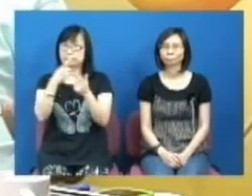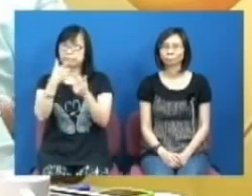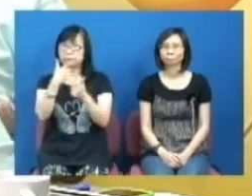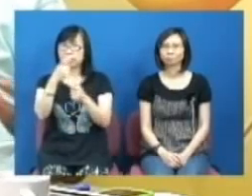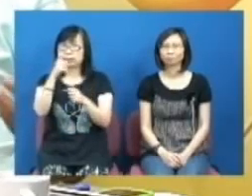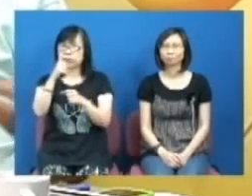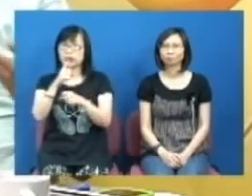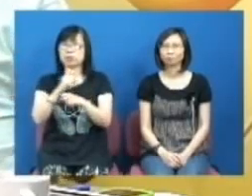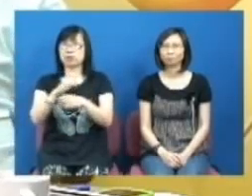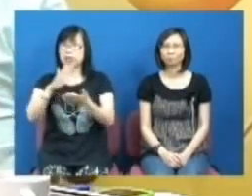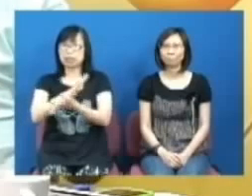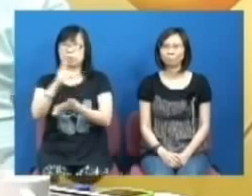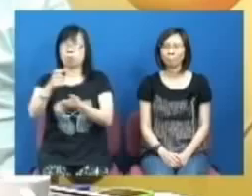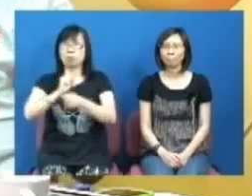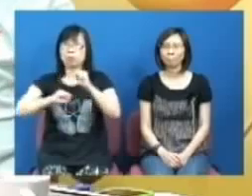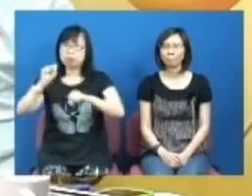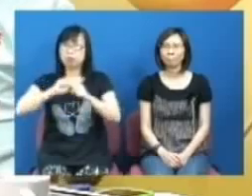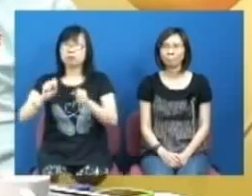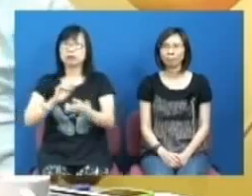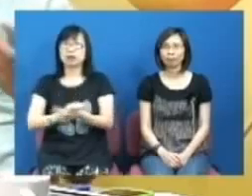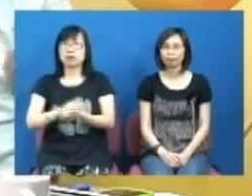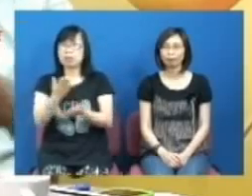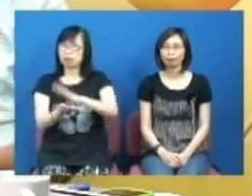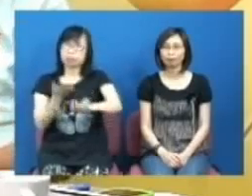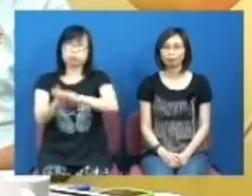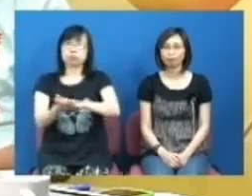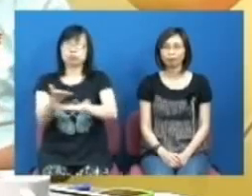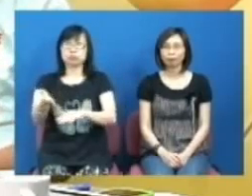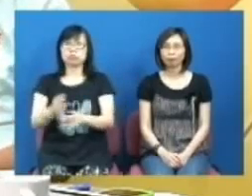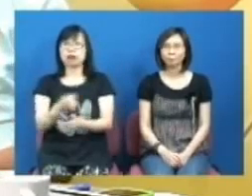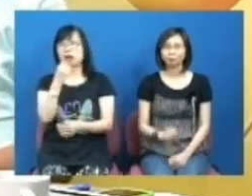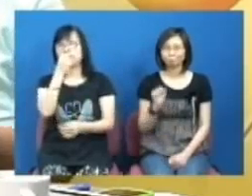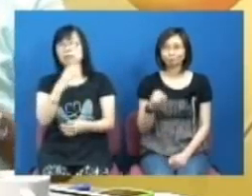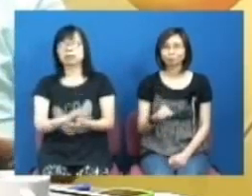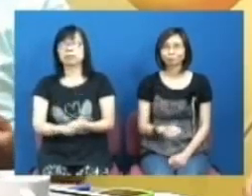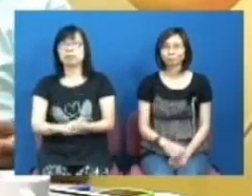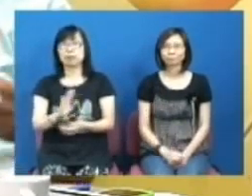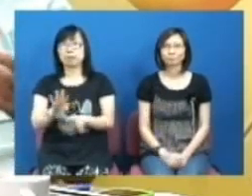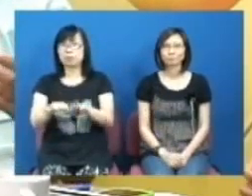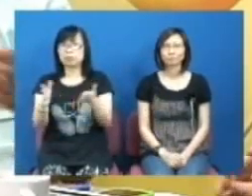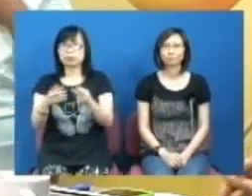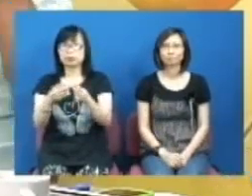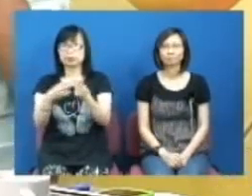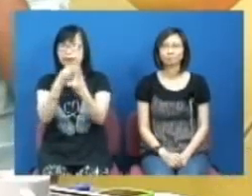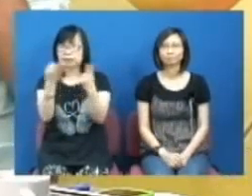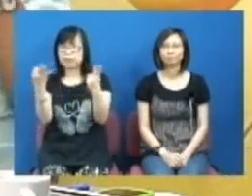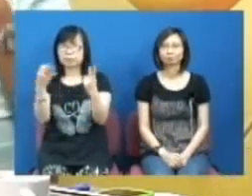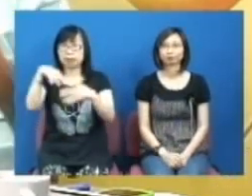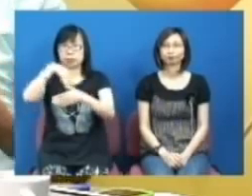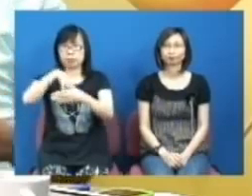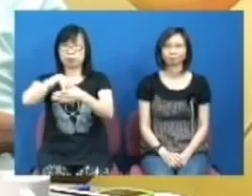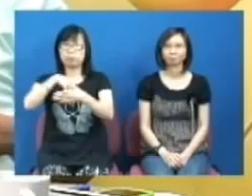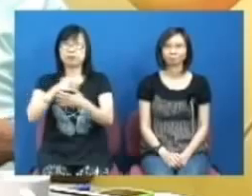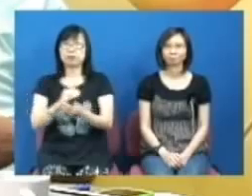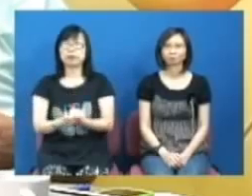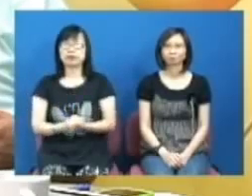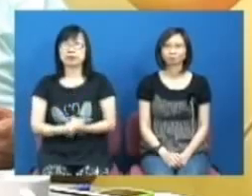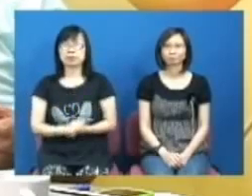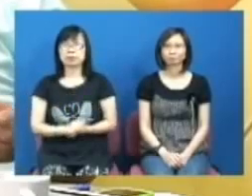國民主運動重現的話，香港是不能夠一開始已經不能夠聲援它嘛。因為廿三條裏面的所謂